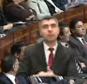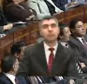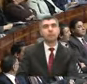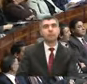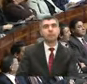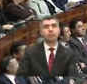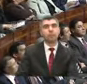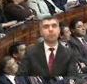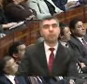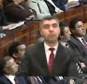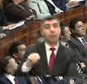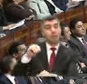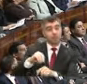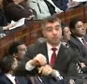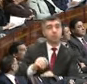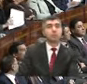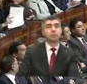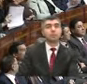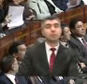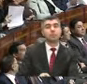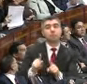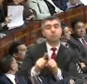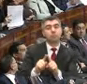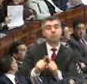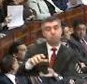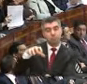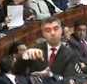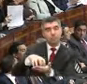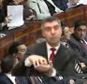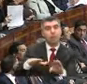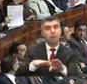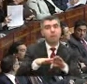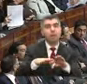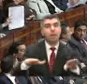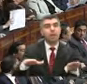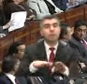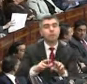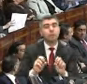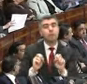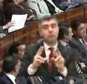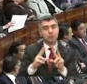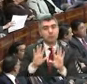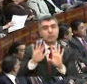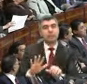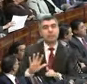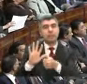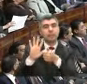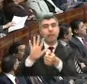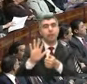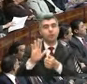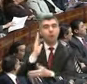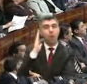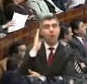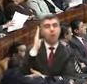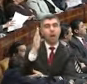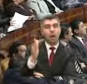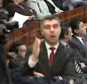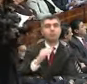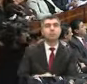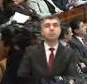وطلبتم واشترطتم كذلك اعداد وعاء عقاري، الشيء الذي اعددناه ما يناهي 16 هكتار لهذه النواه،